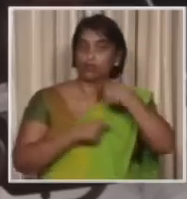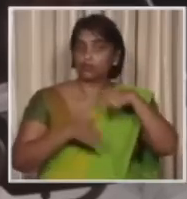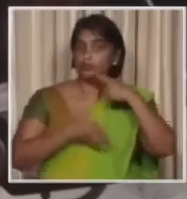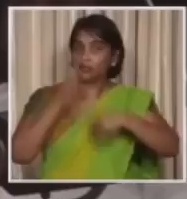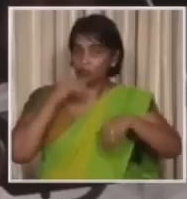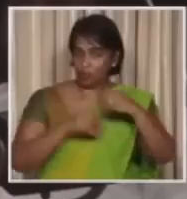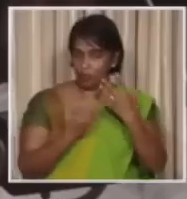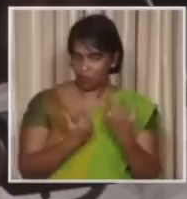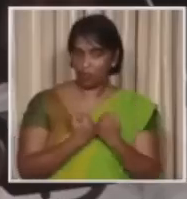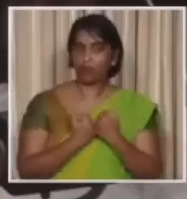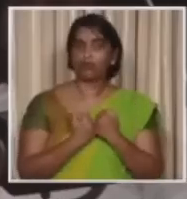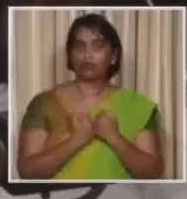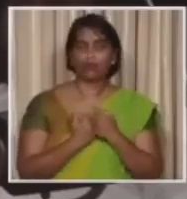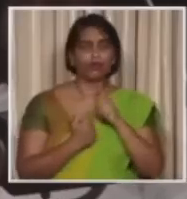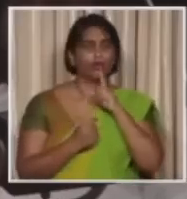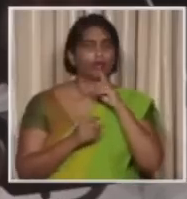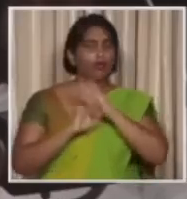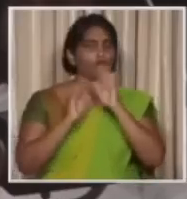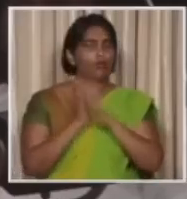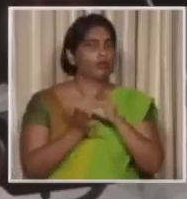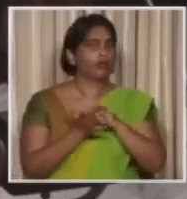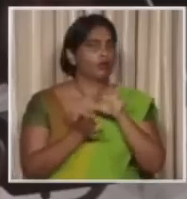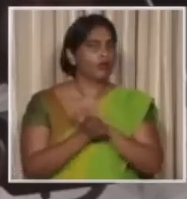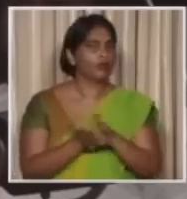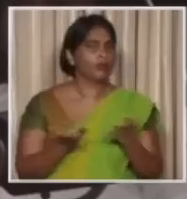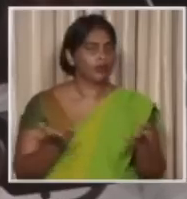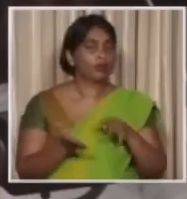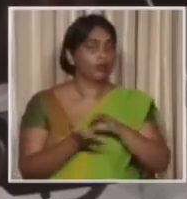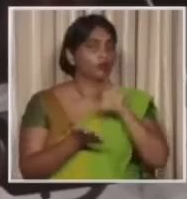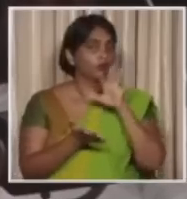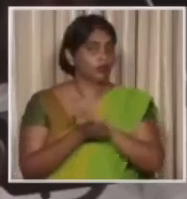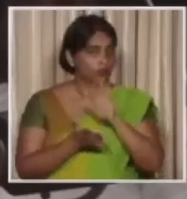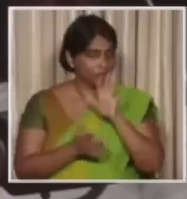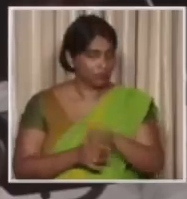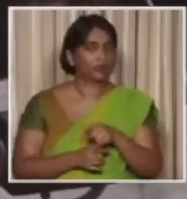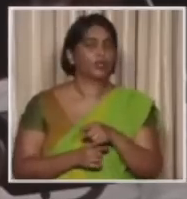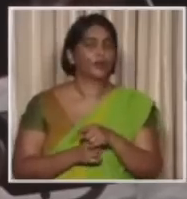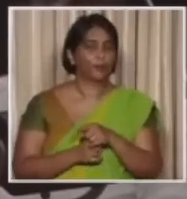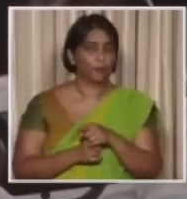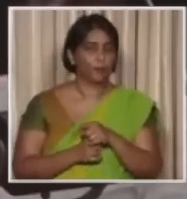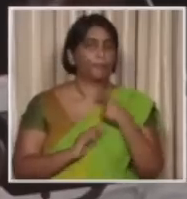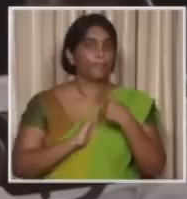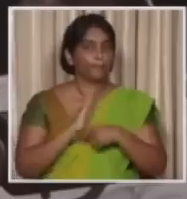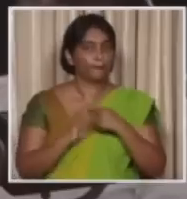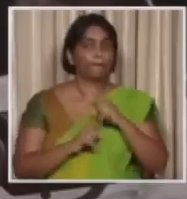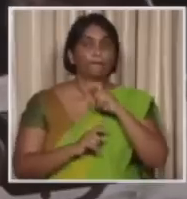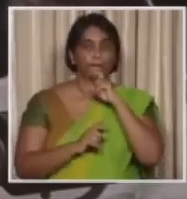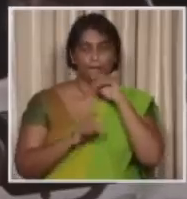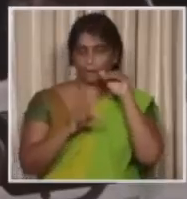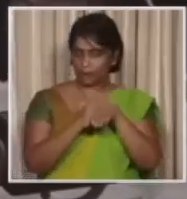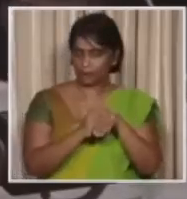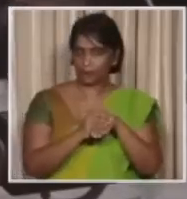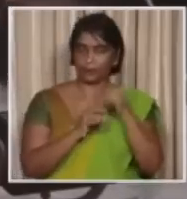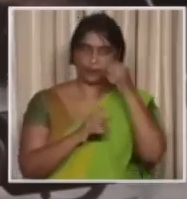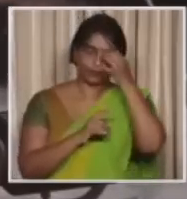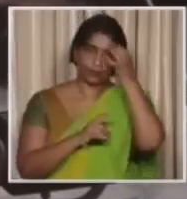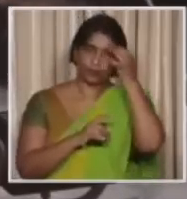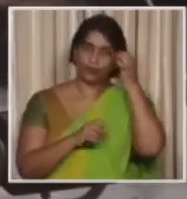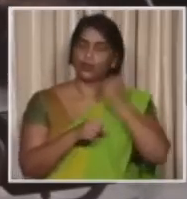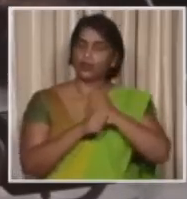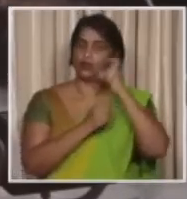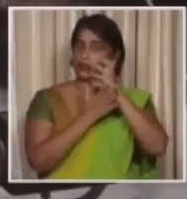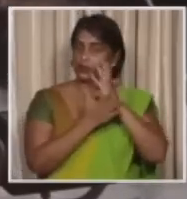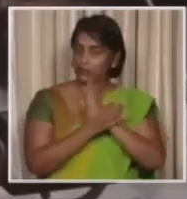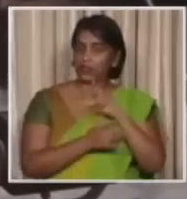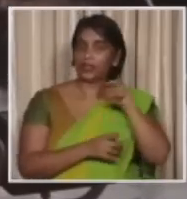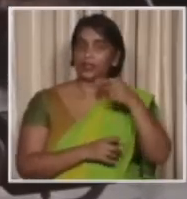විචාරණයක් අවශ්‍යද, කවුද මේ ඔක්කොම තීරණය කරන්නේ? මේවා තීරණය කරන්නේ ශ්‍රී ලංකා ශ්‍රේෂ්ඨාධිකරණය. අපේ ආණ්ඩු ක්‍රම